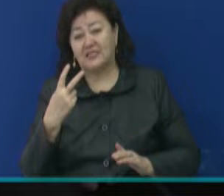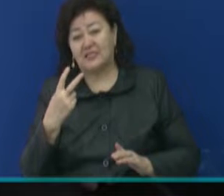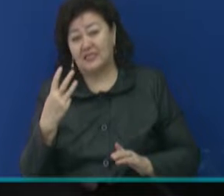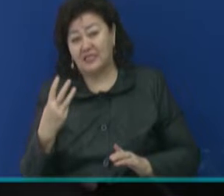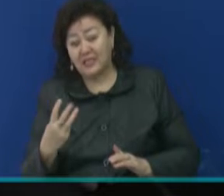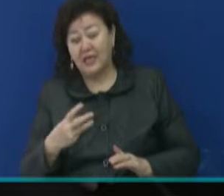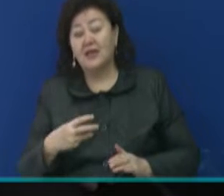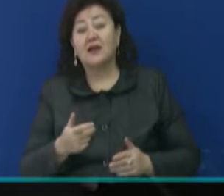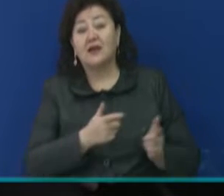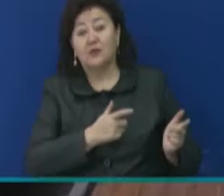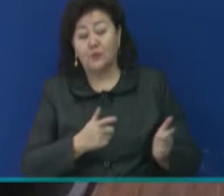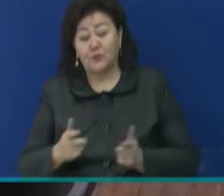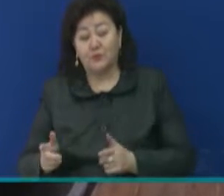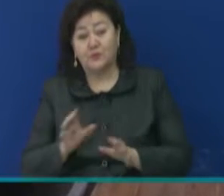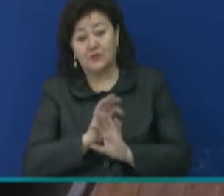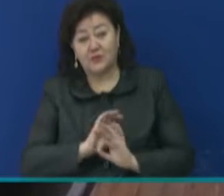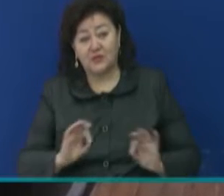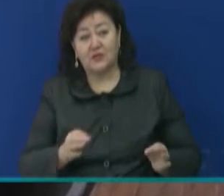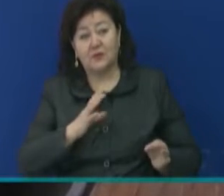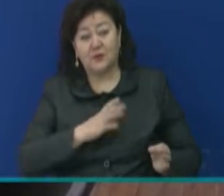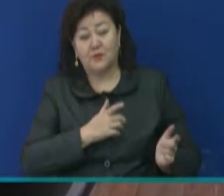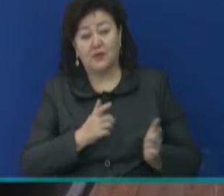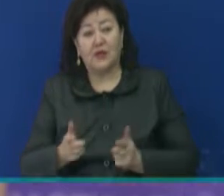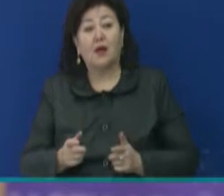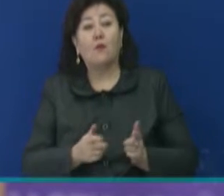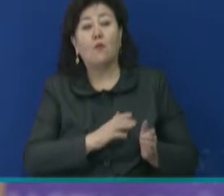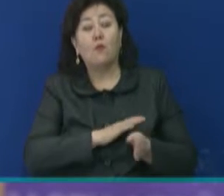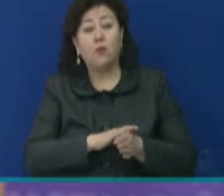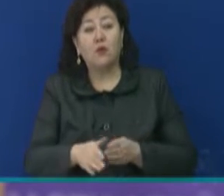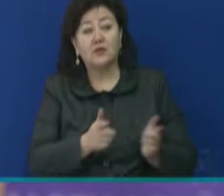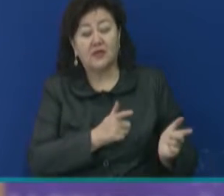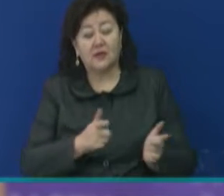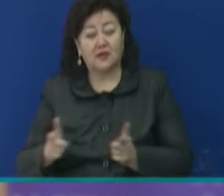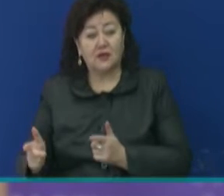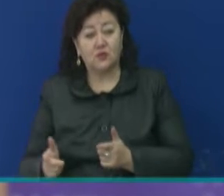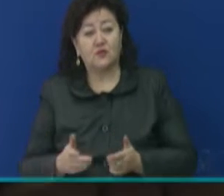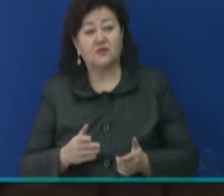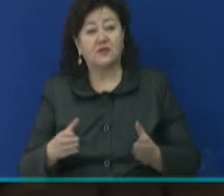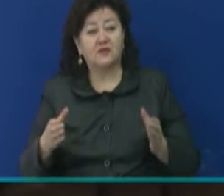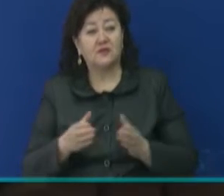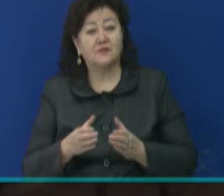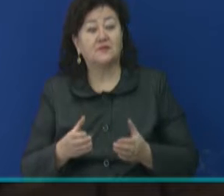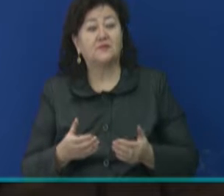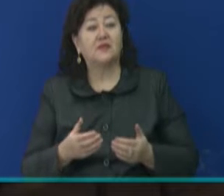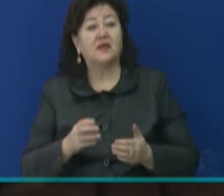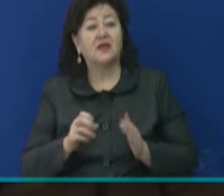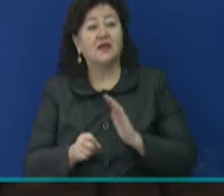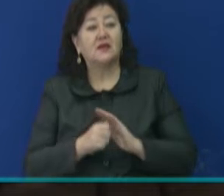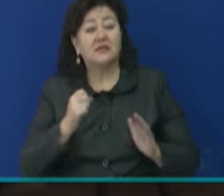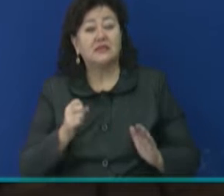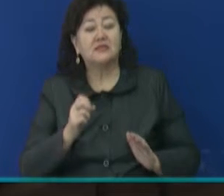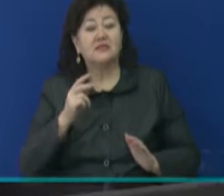спасательных служб области Абай продемонстрировали полную готовность к зимнему периоду напомним республиканские командно штатные учения с